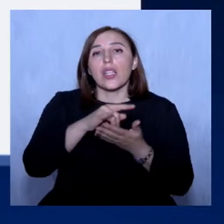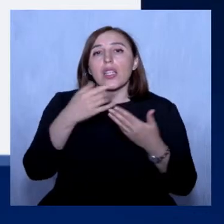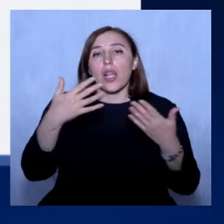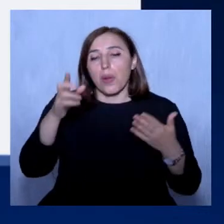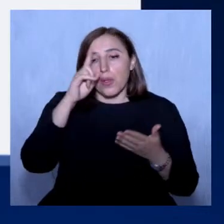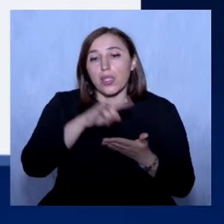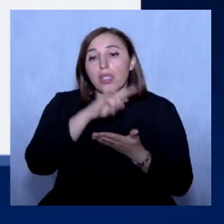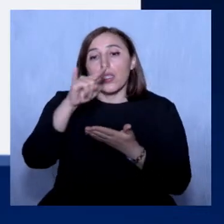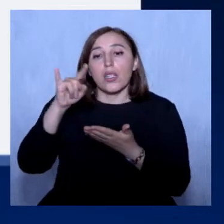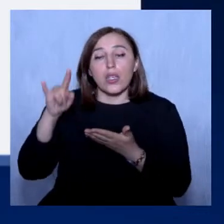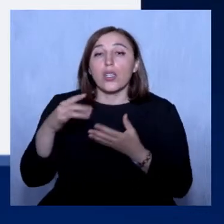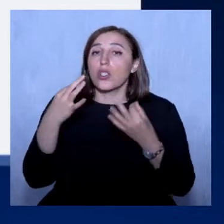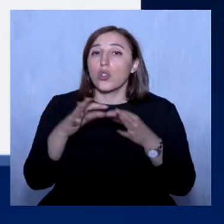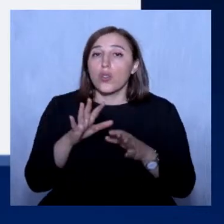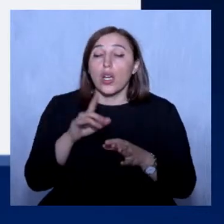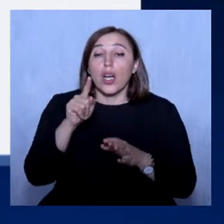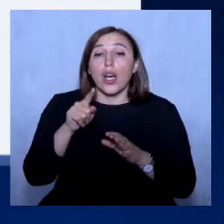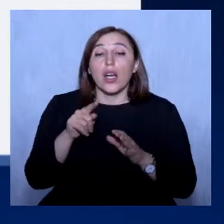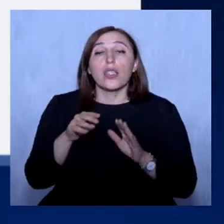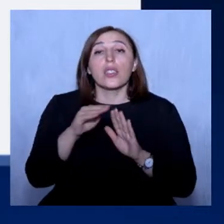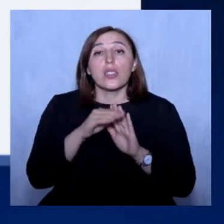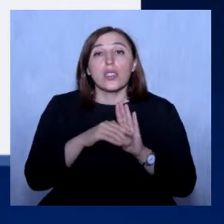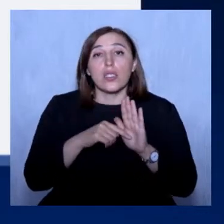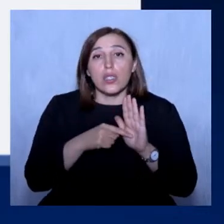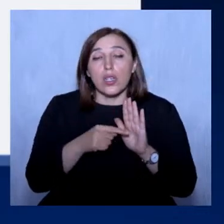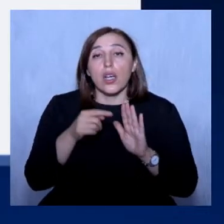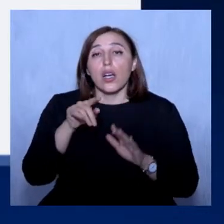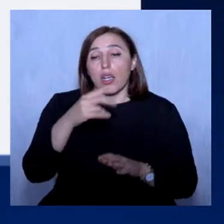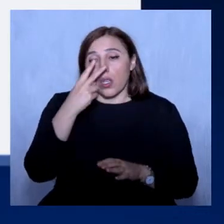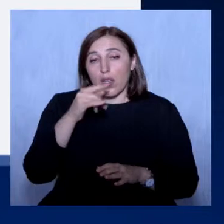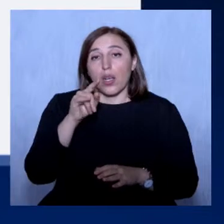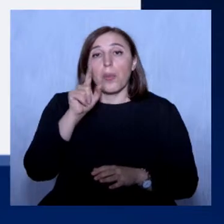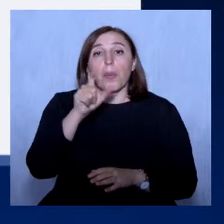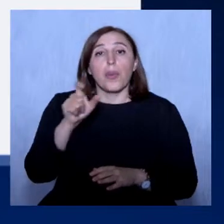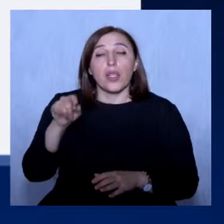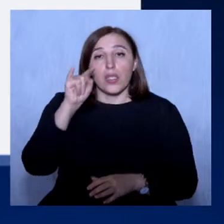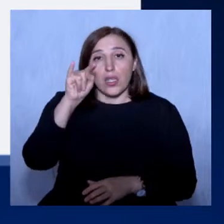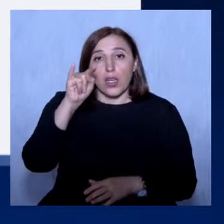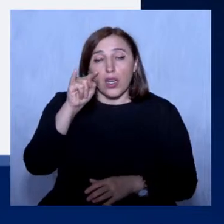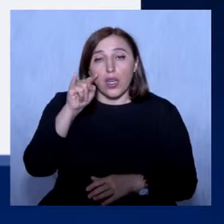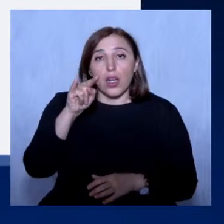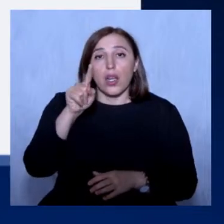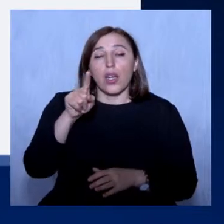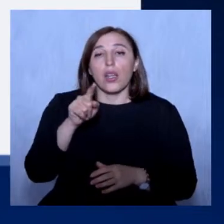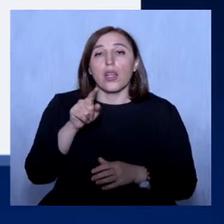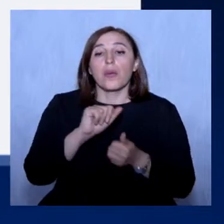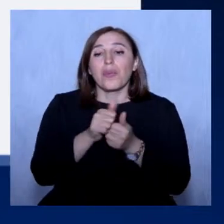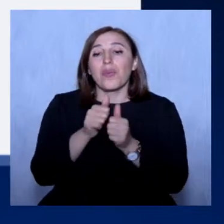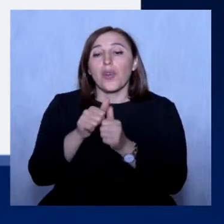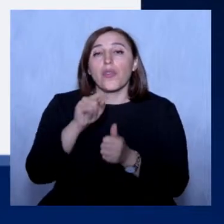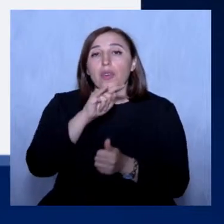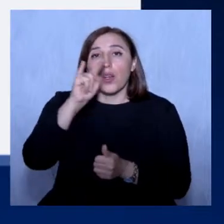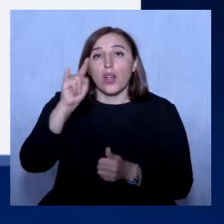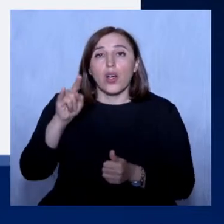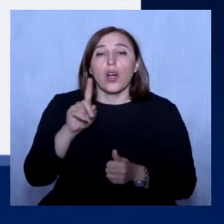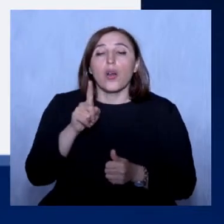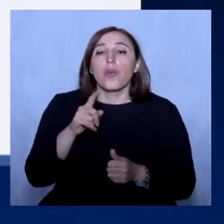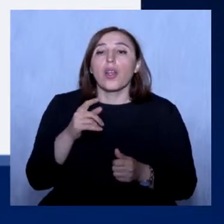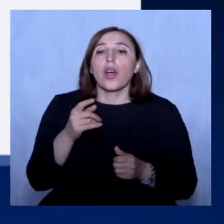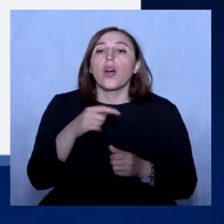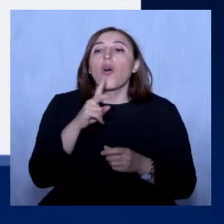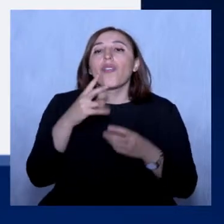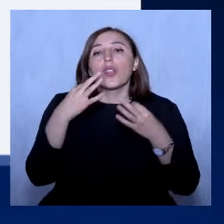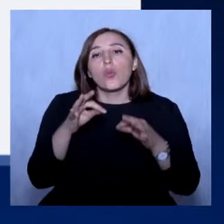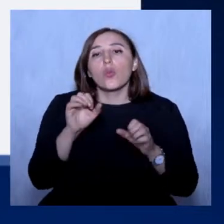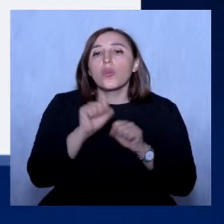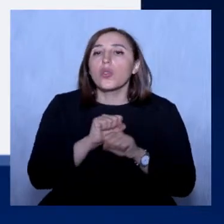են իրամադրվում, կանի որ ըստ ընտացակարկերի կաղաքացիական ոթանավերով տարանցիկ թրիչքների իրականացման համար որևէ թույլ տվություն չի